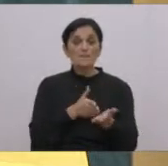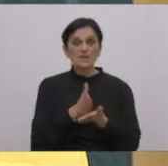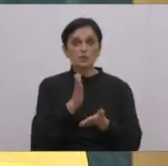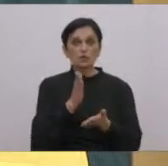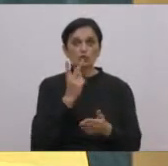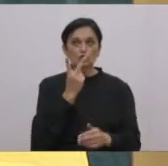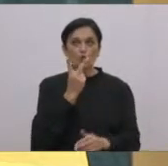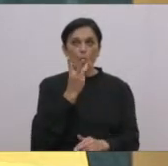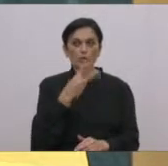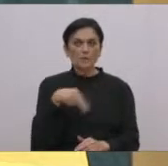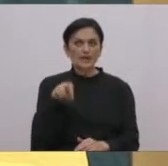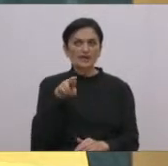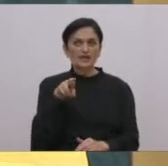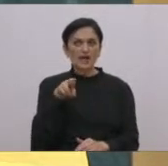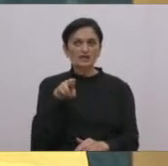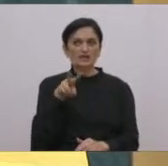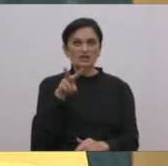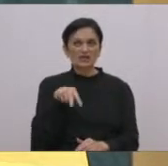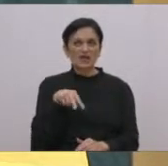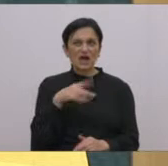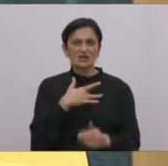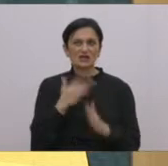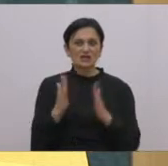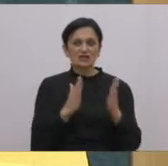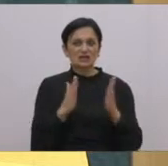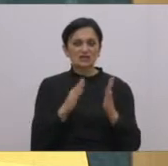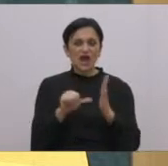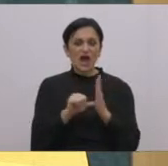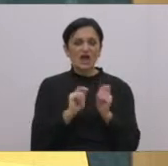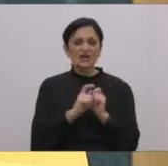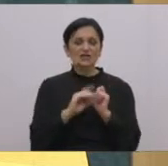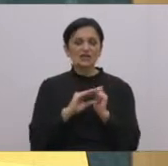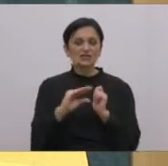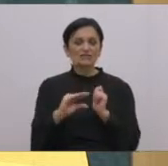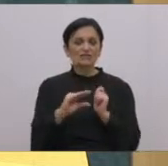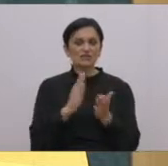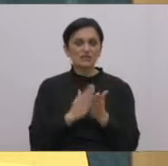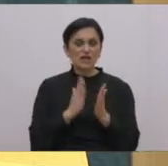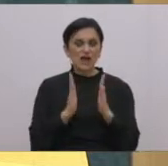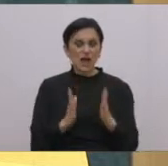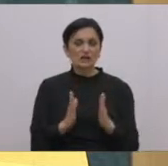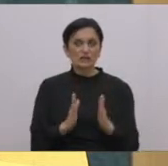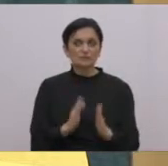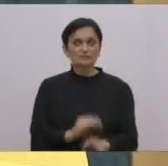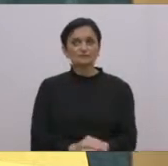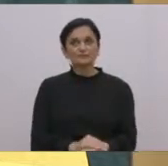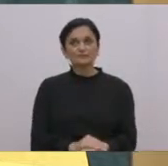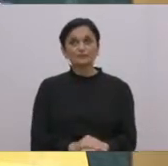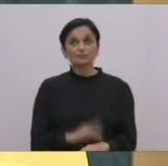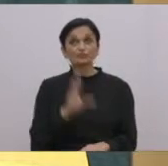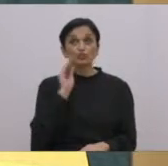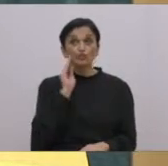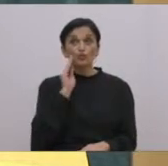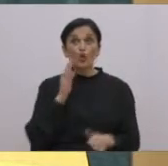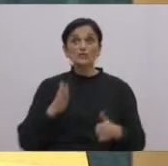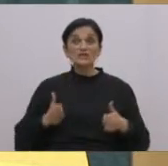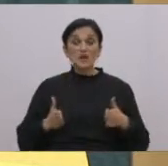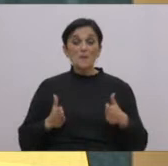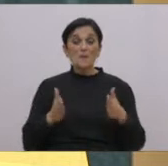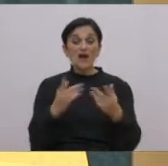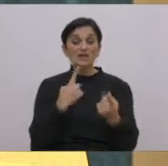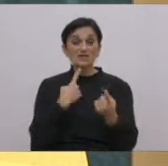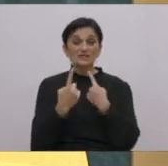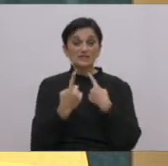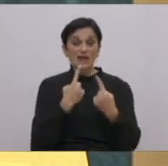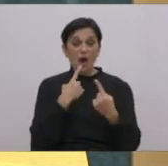2 მილიარდი ლარის დაახლოებით ინვესტირება არის განსაზღვრული. როდესაც მაგისტრალურ გზებზე ვსაუბრობთ, რა